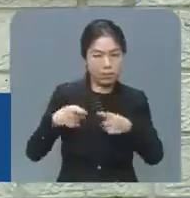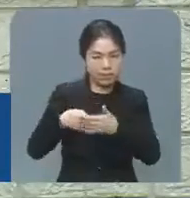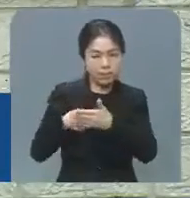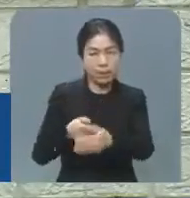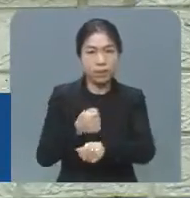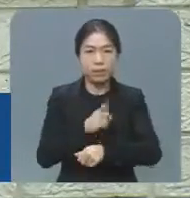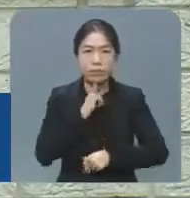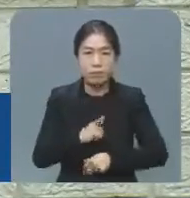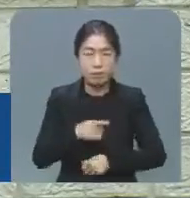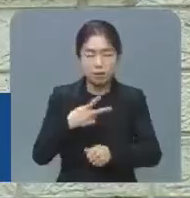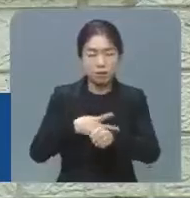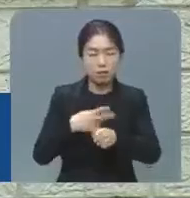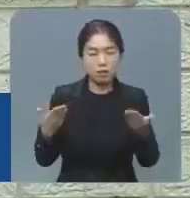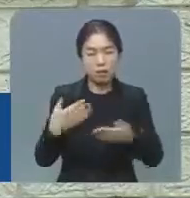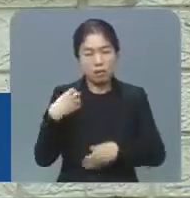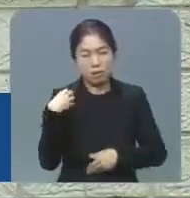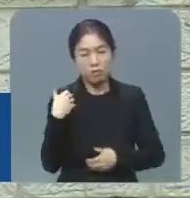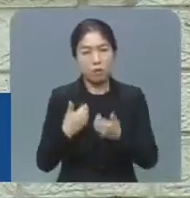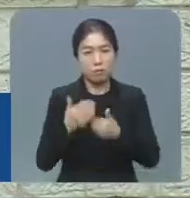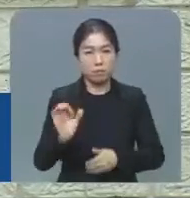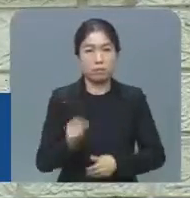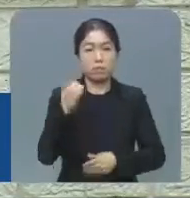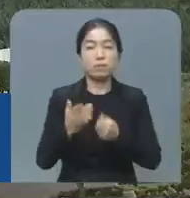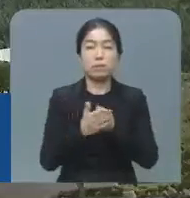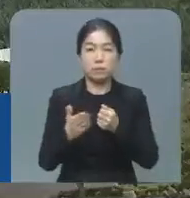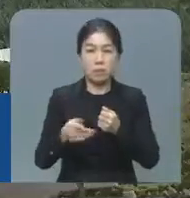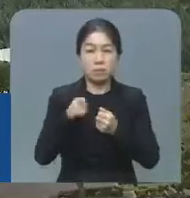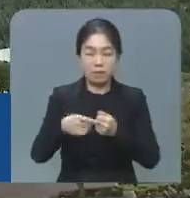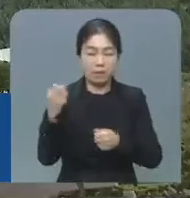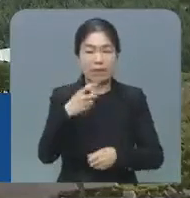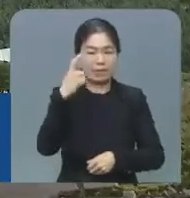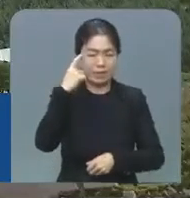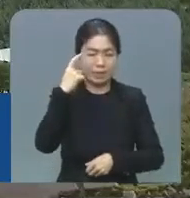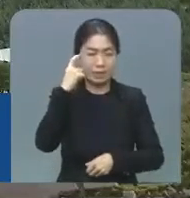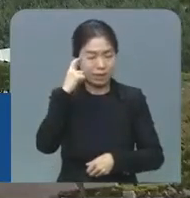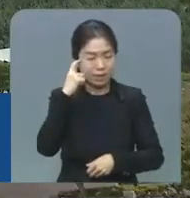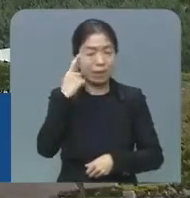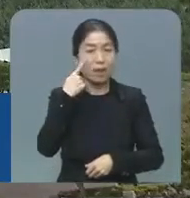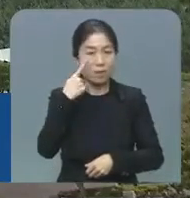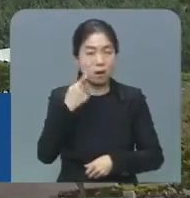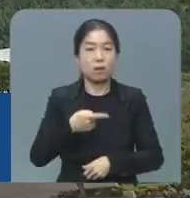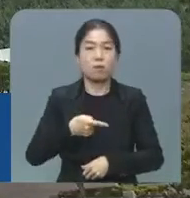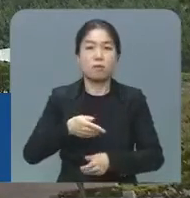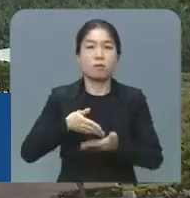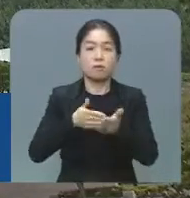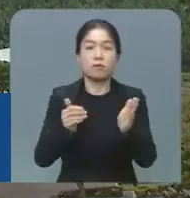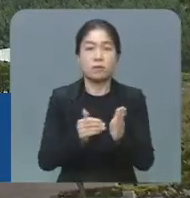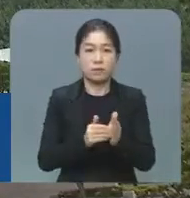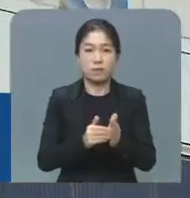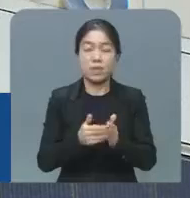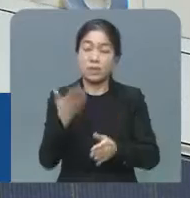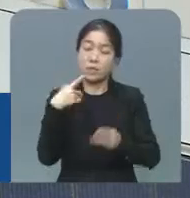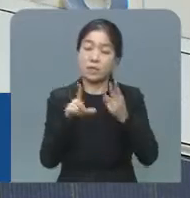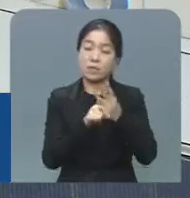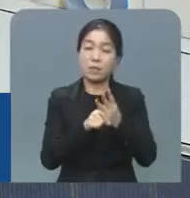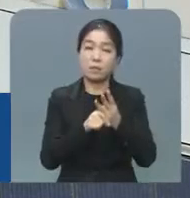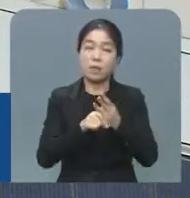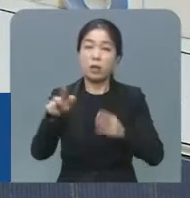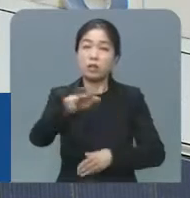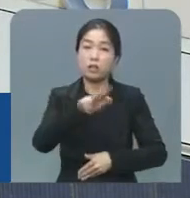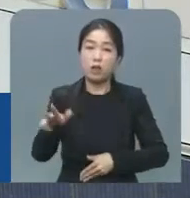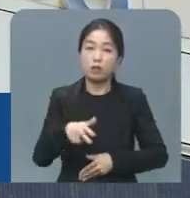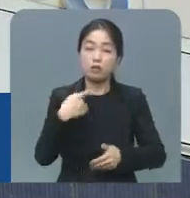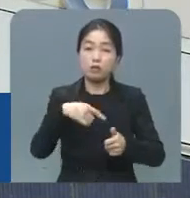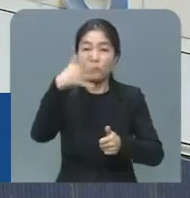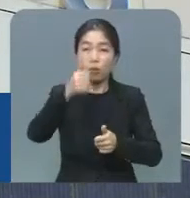교사들의 업무 부담과 갈등을 야기하고 있다 며 이를 제 구할 것을 촉구했습니다 또 지난 3월 전국 시 도교육감 협의회가